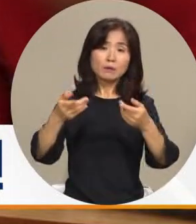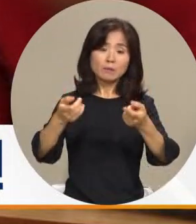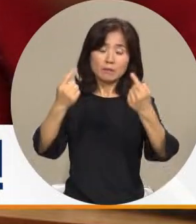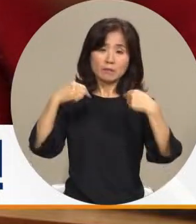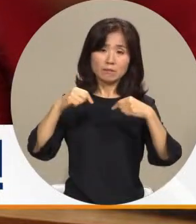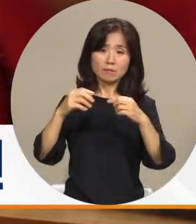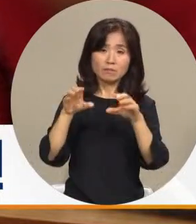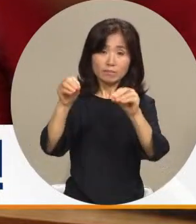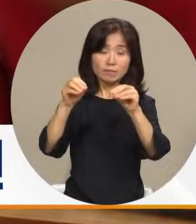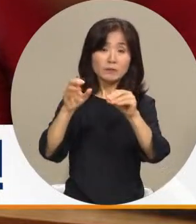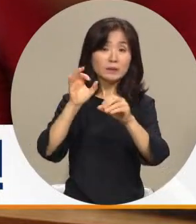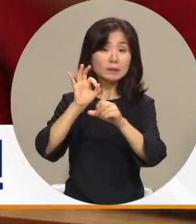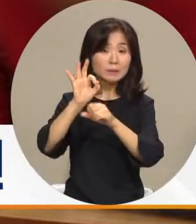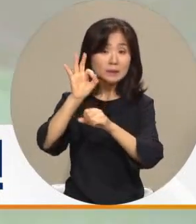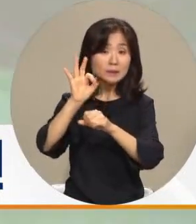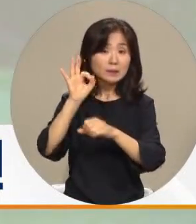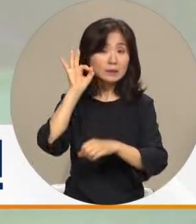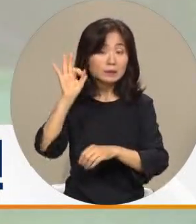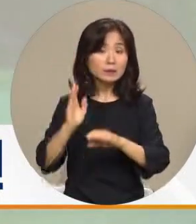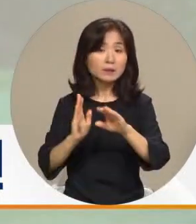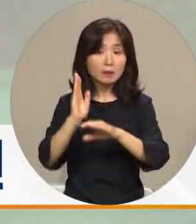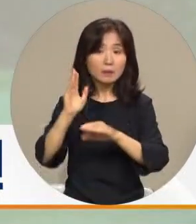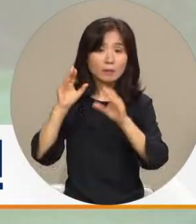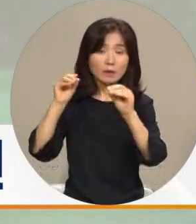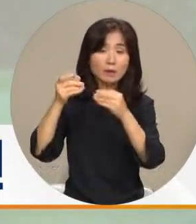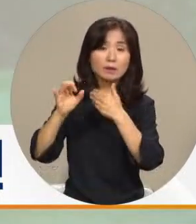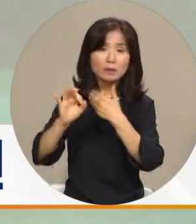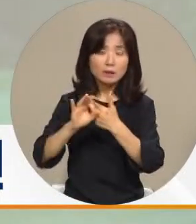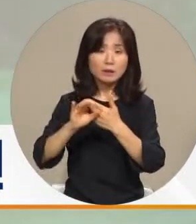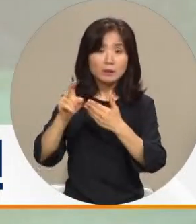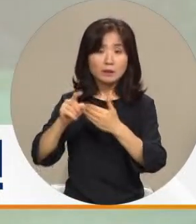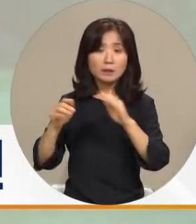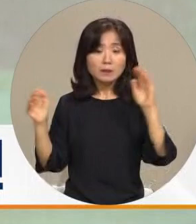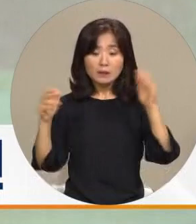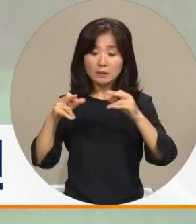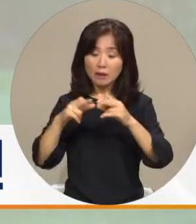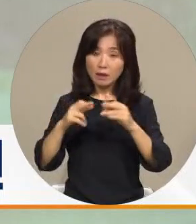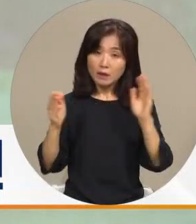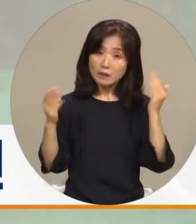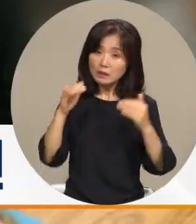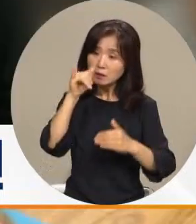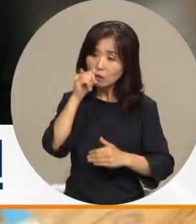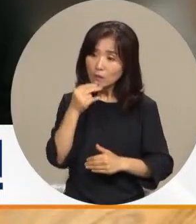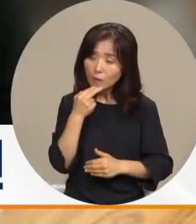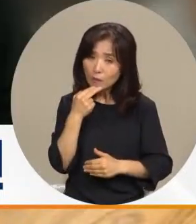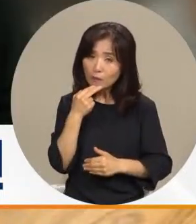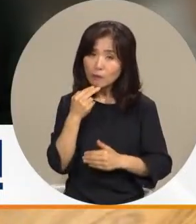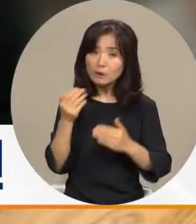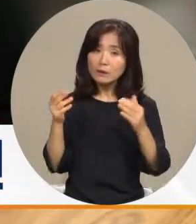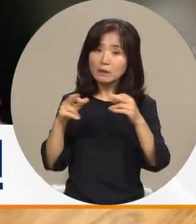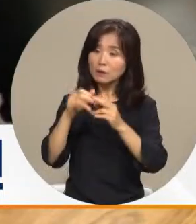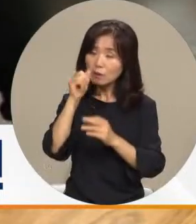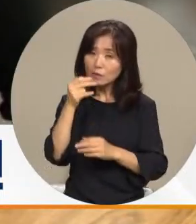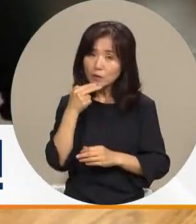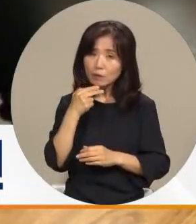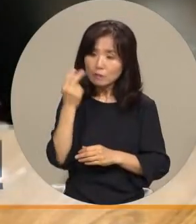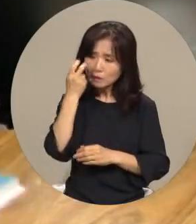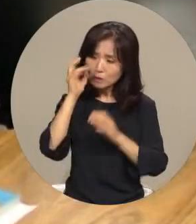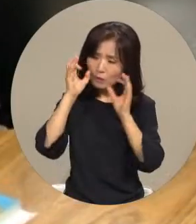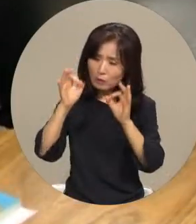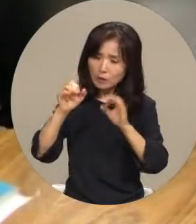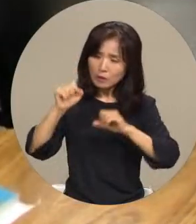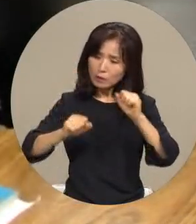중징계가 내려졌을 땐 가해 학생이 개별화 교육대상자 즉 장애 학생인지를 따져 문제행위의 맥락을 더